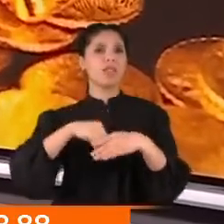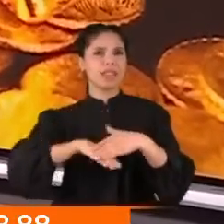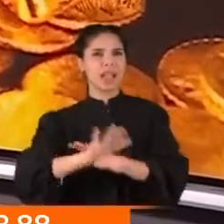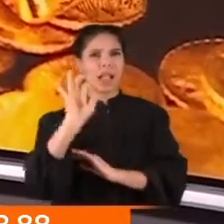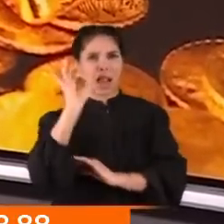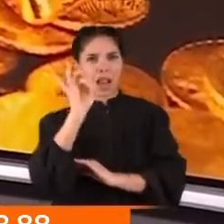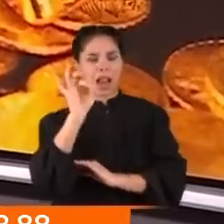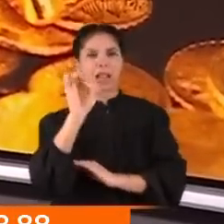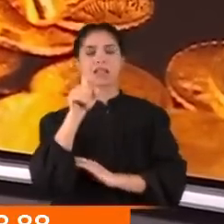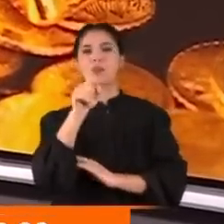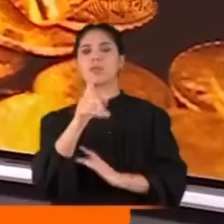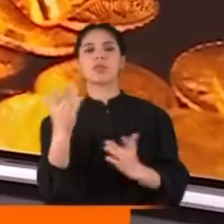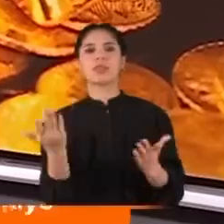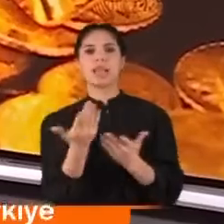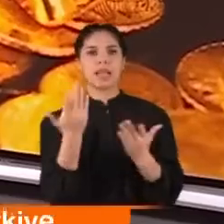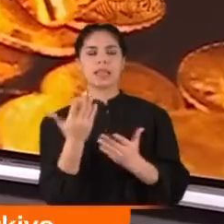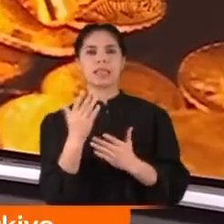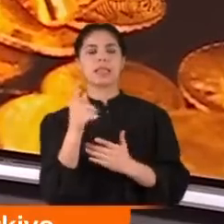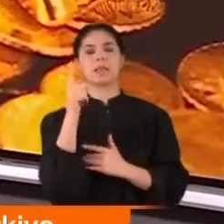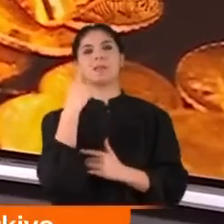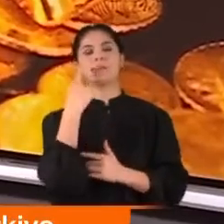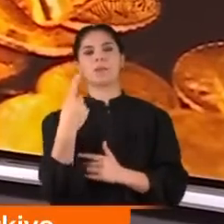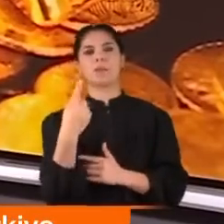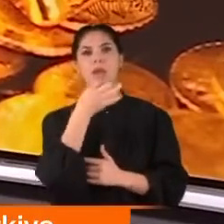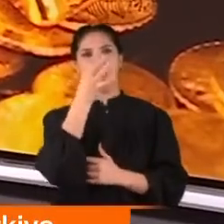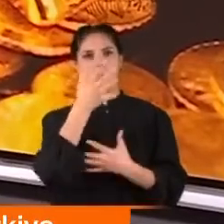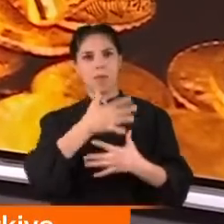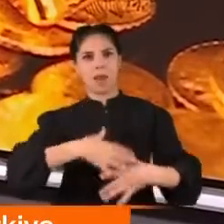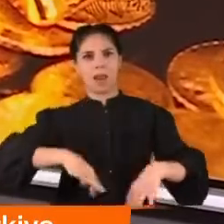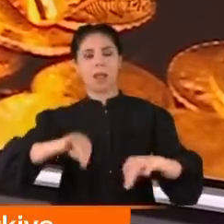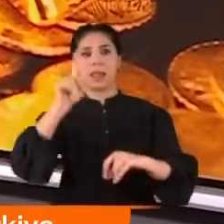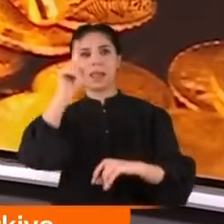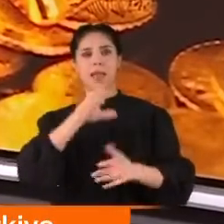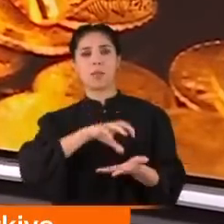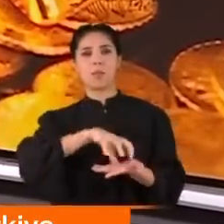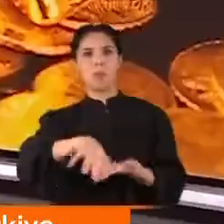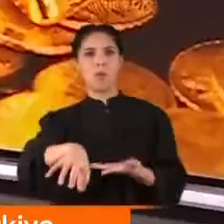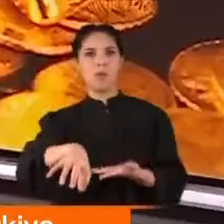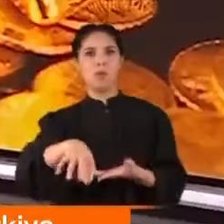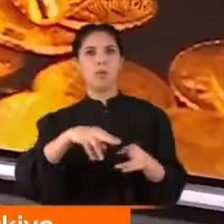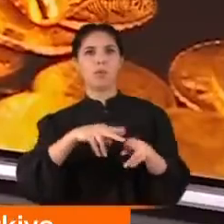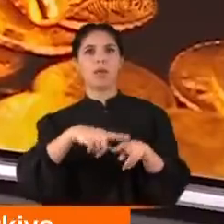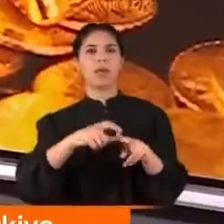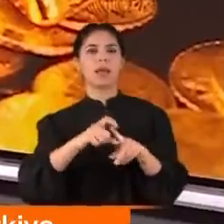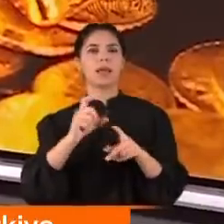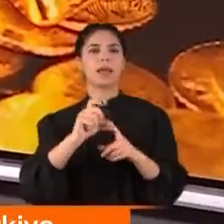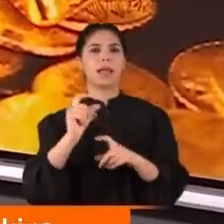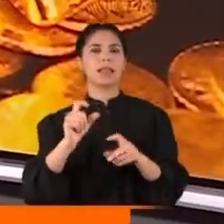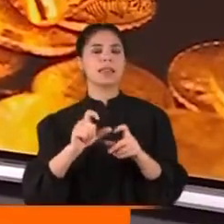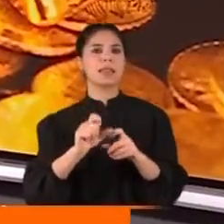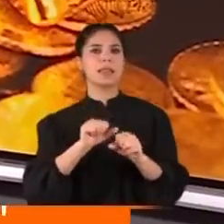kuyumcudan rafineriye yolculuğunu adım adım izledi. Bir haber dizisi hazırladılar. İlk bölümü Katsis sistemine ayırdılar.